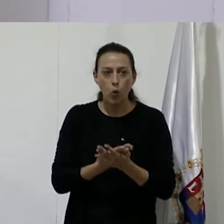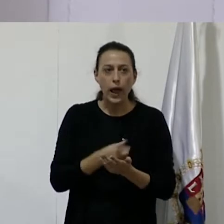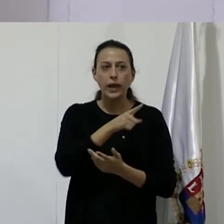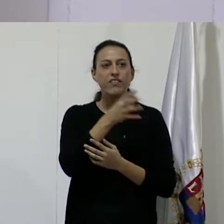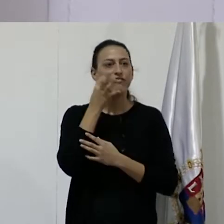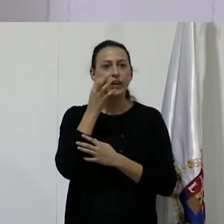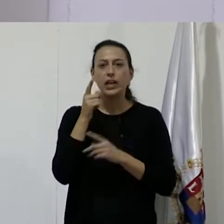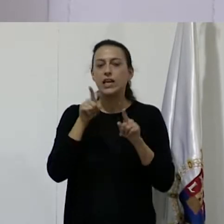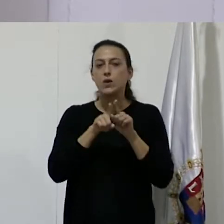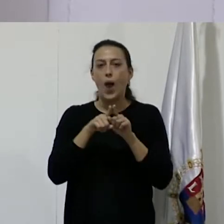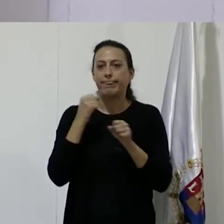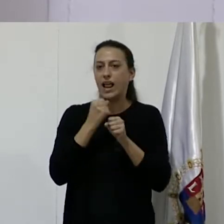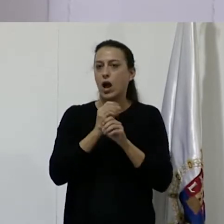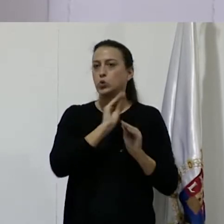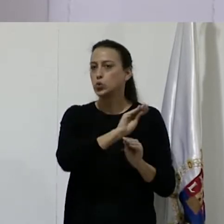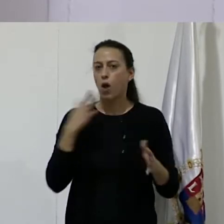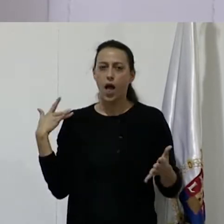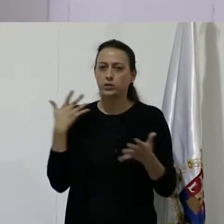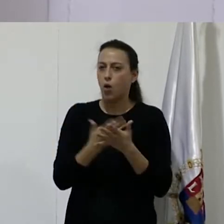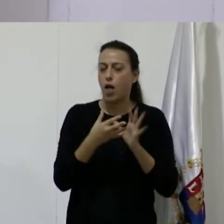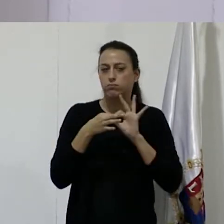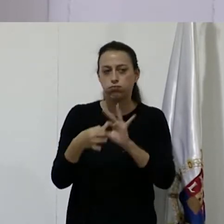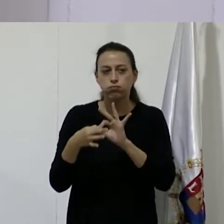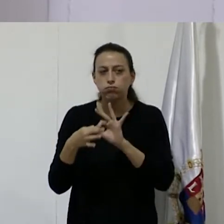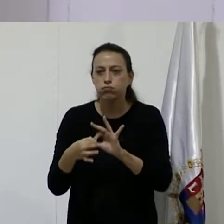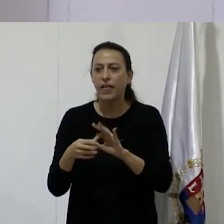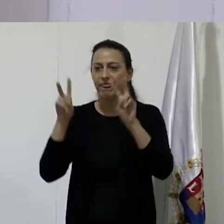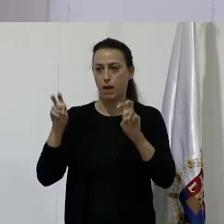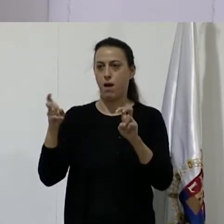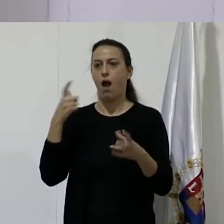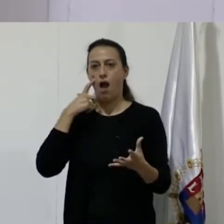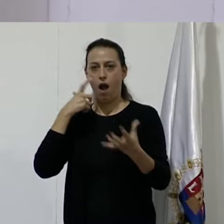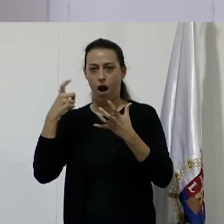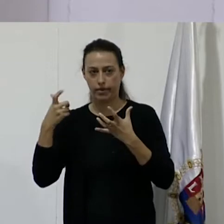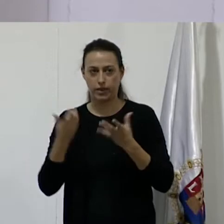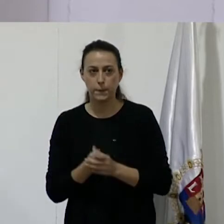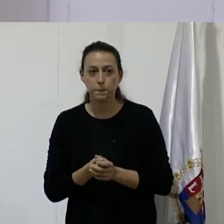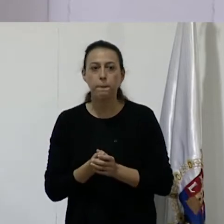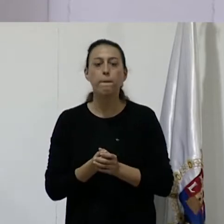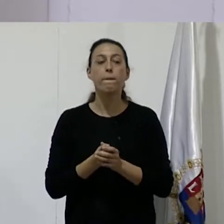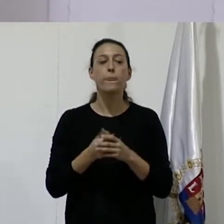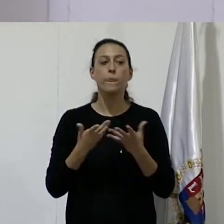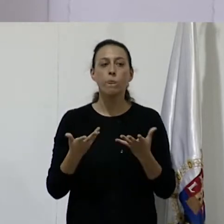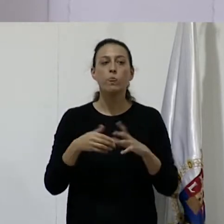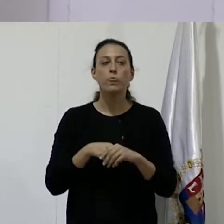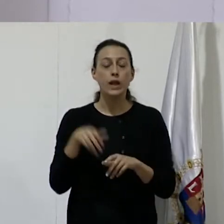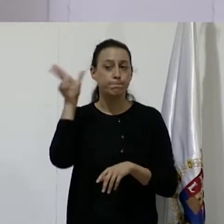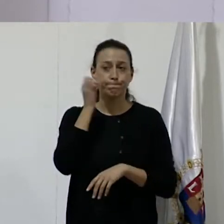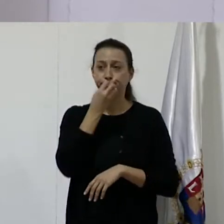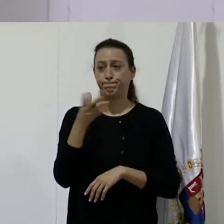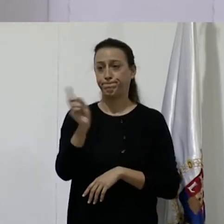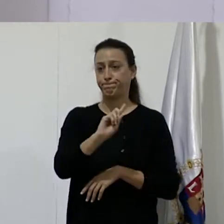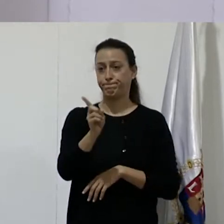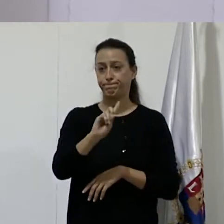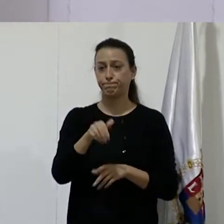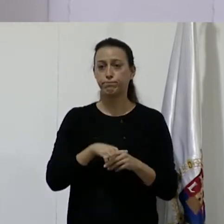vida. Es tracta de quatre articles en què abordava. Primer, el mecenatge del classicisme. Segon,